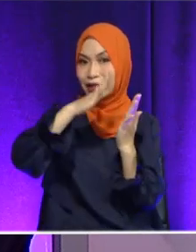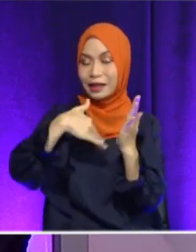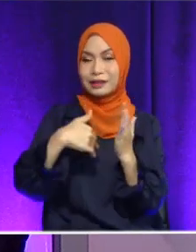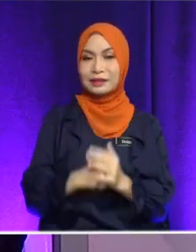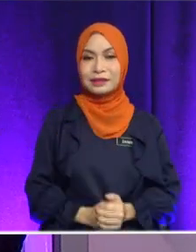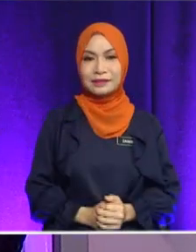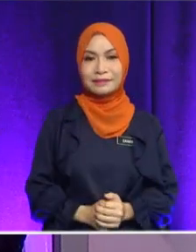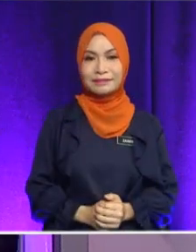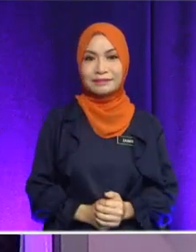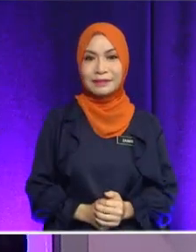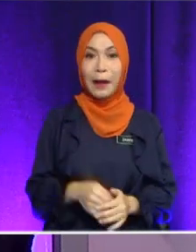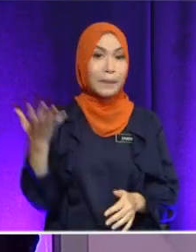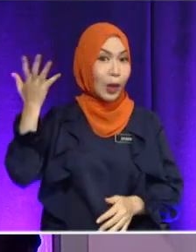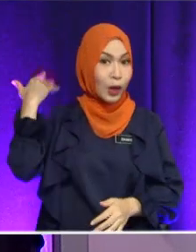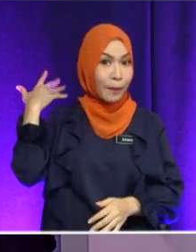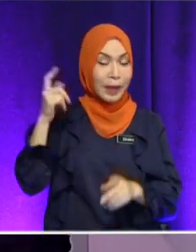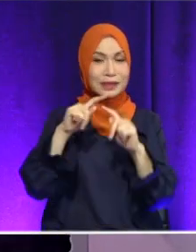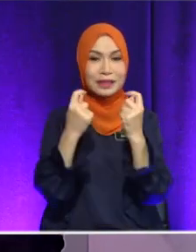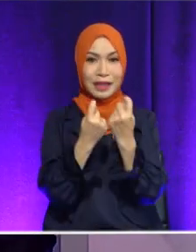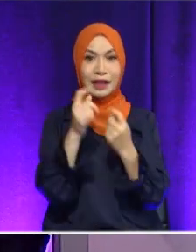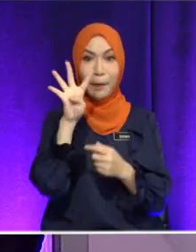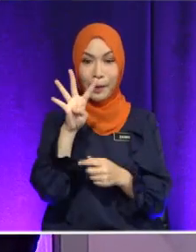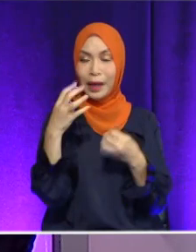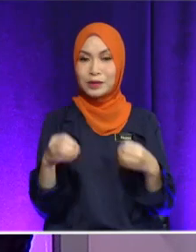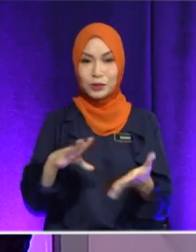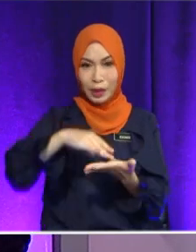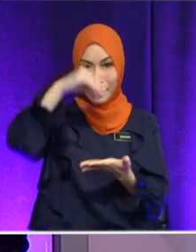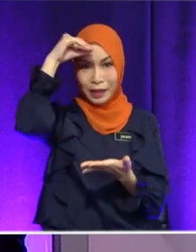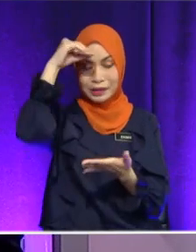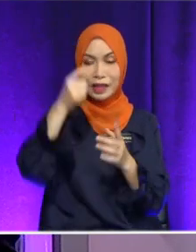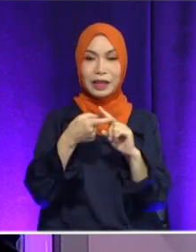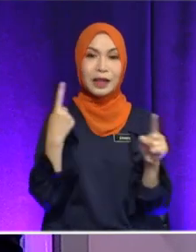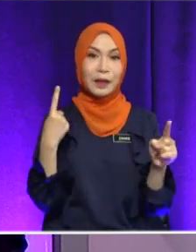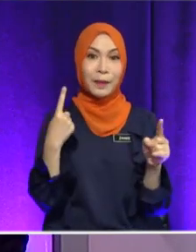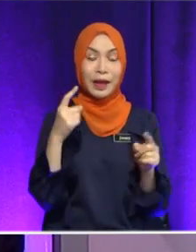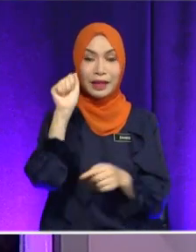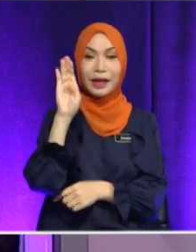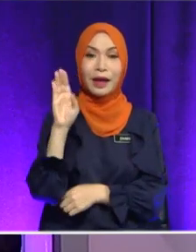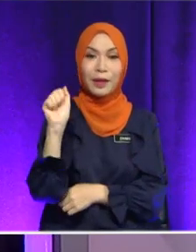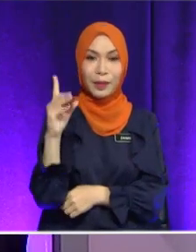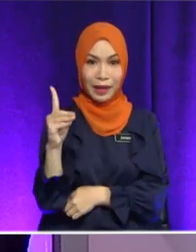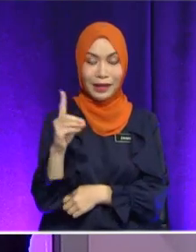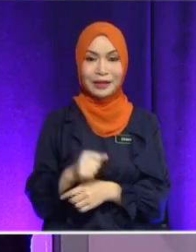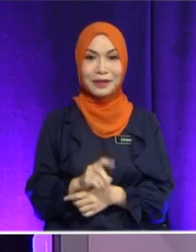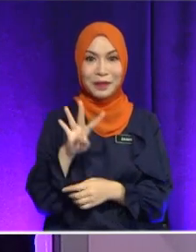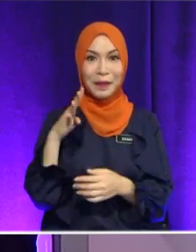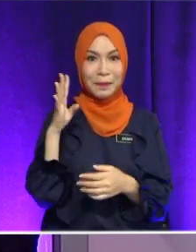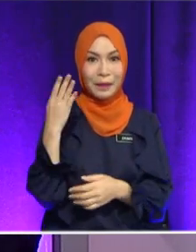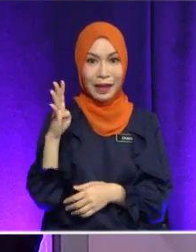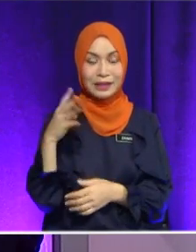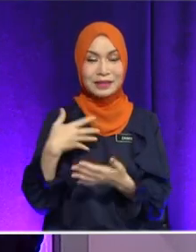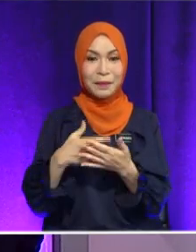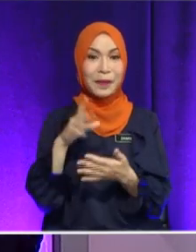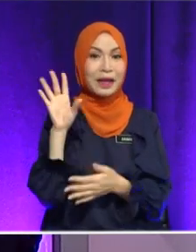telah belajar seni cetak pada abad ke-14 hingga 4 ke-19 tapi untuk kali ini kita akan belajar seni catatan